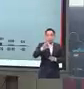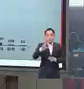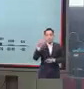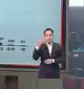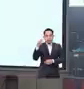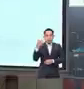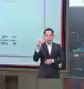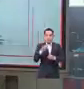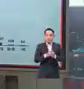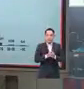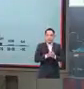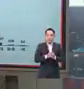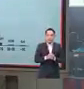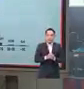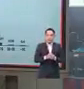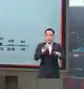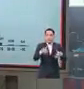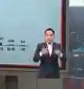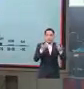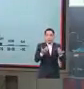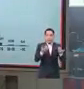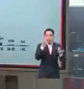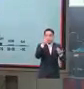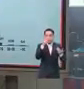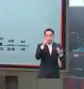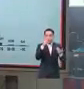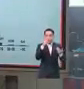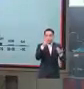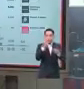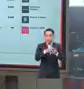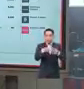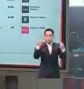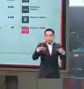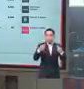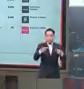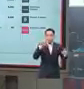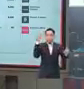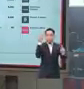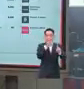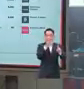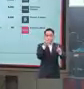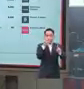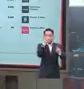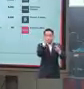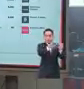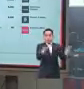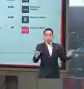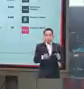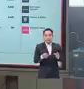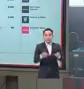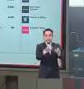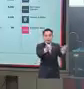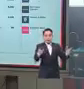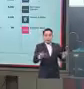kali ini pryu 15 bagaimana mereka akan mencorak keputusan dan halte 7 dan ini adalah keputusan